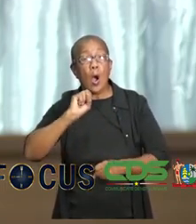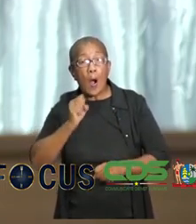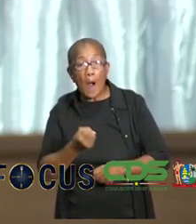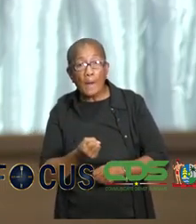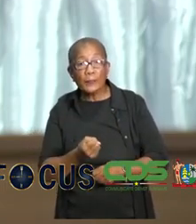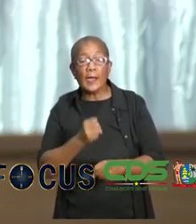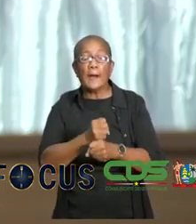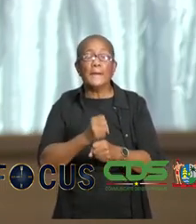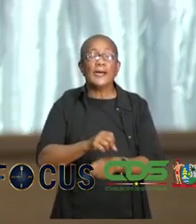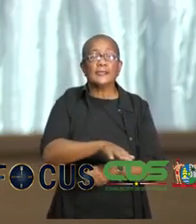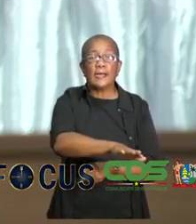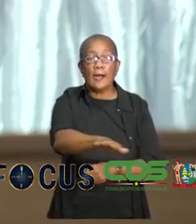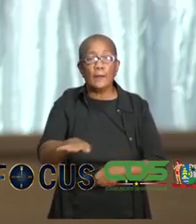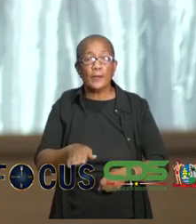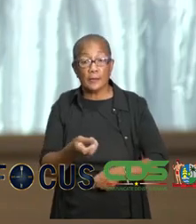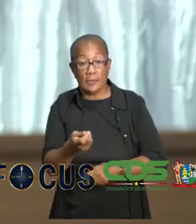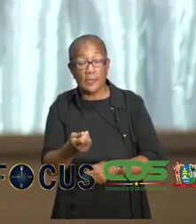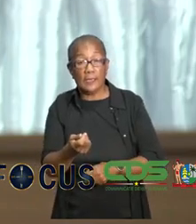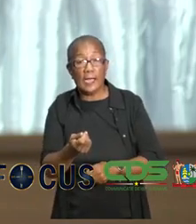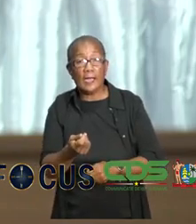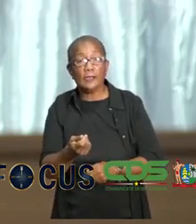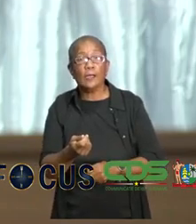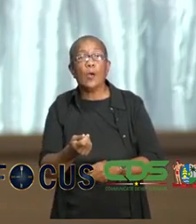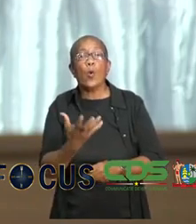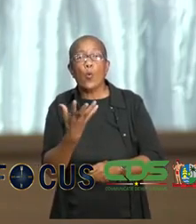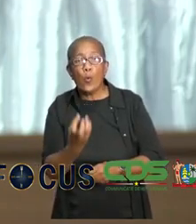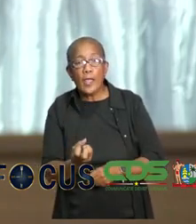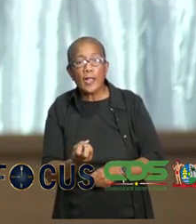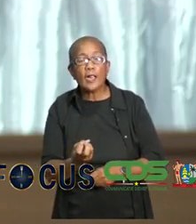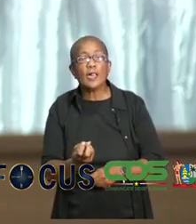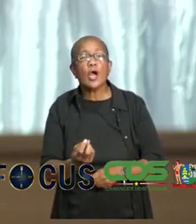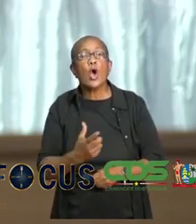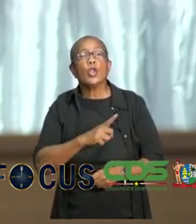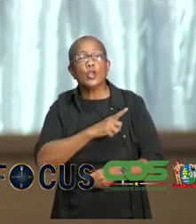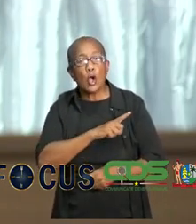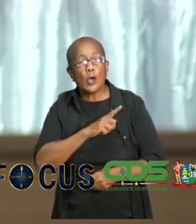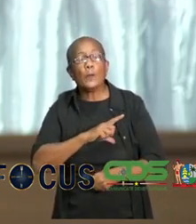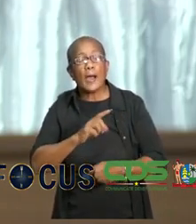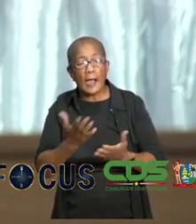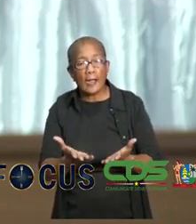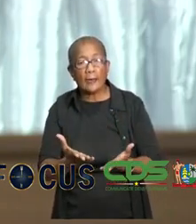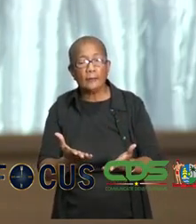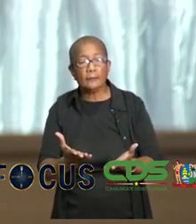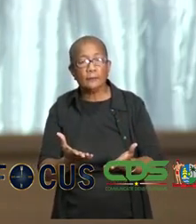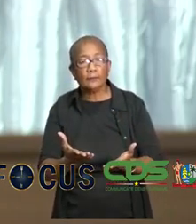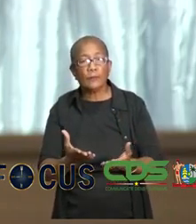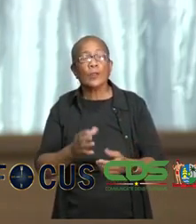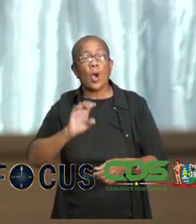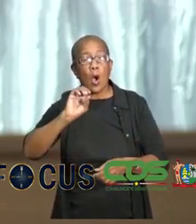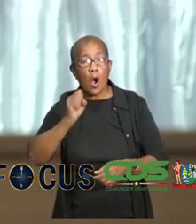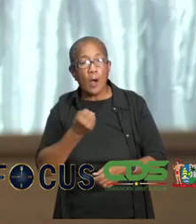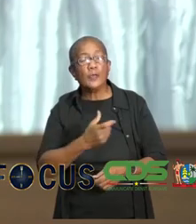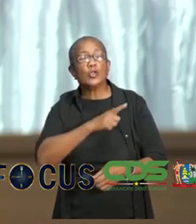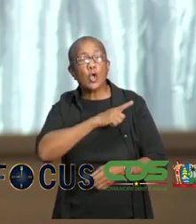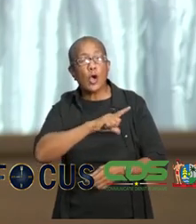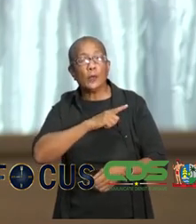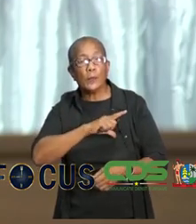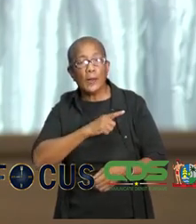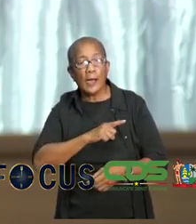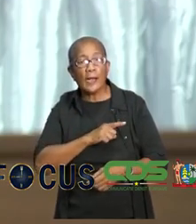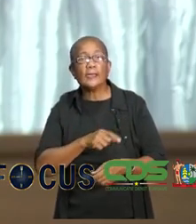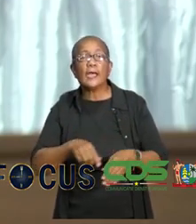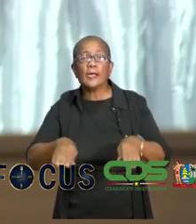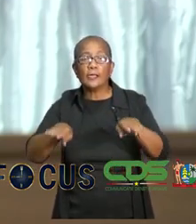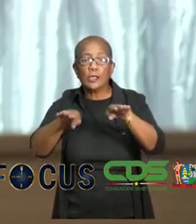maatschappelijke geldhoeveelheid weer naar normale proporties terug te brengen. Om het weer te brengen naar het